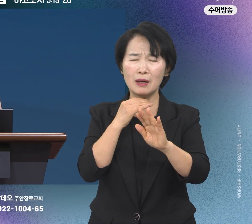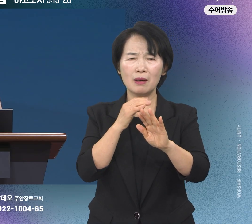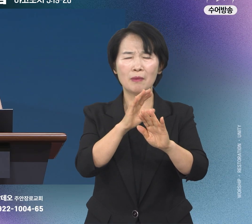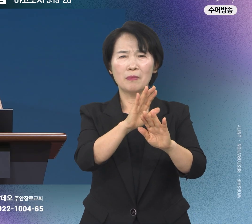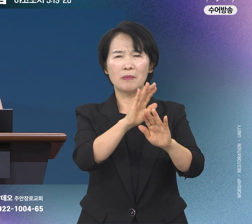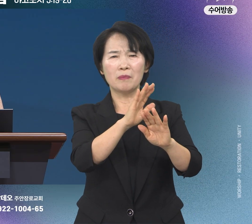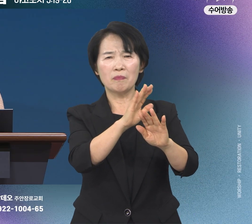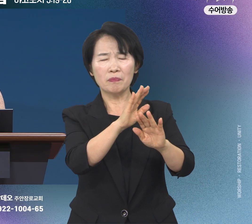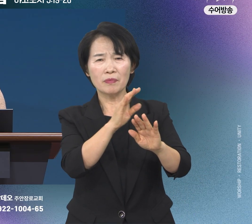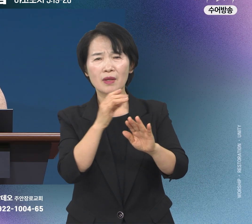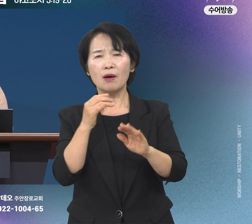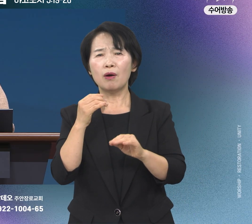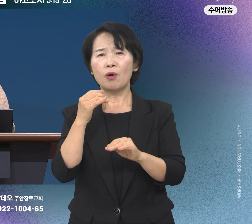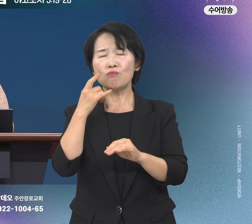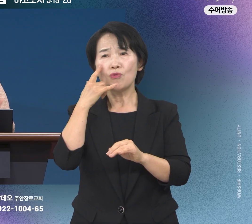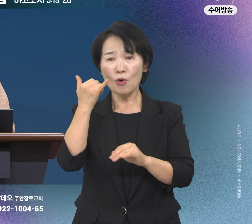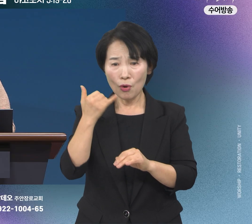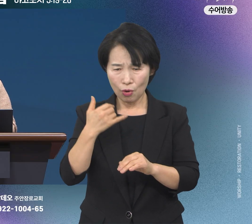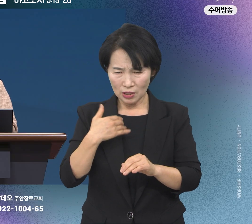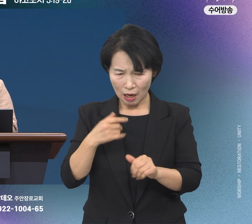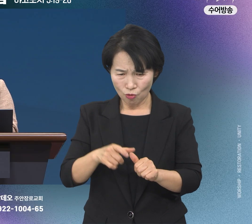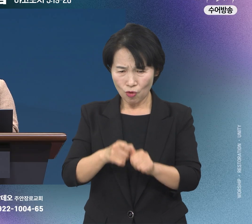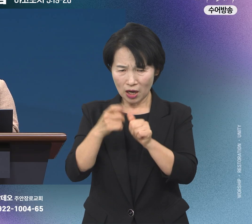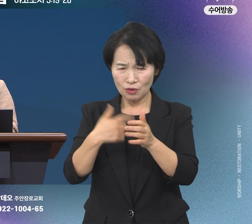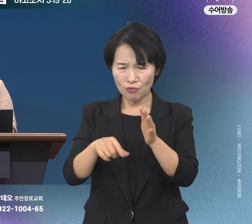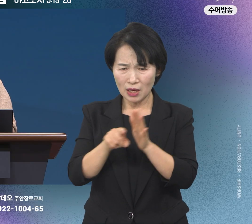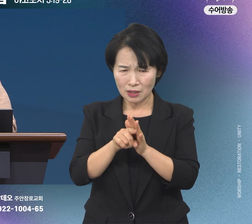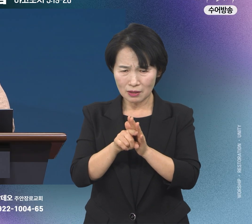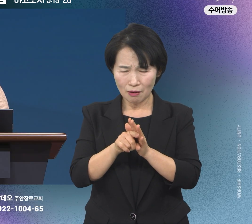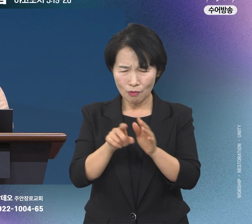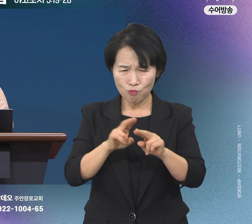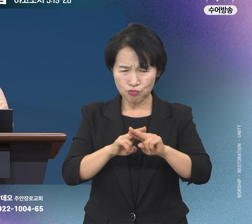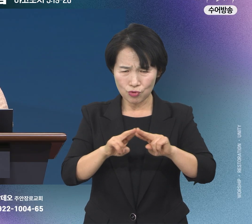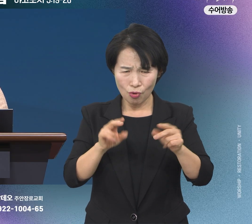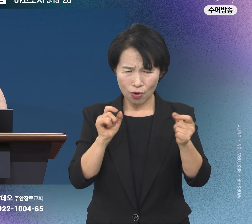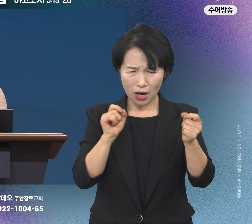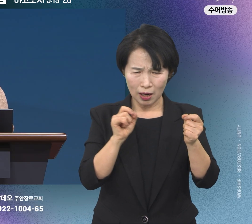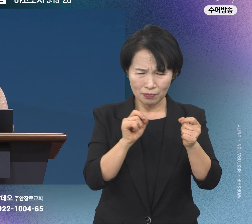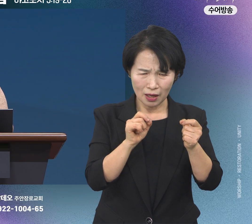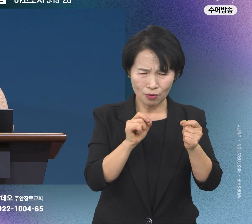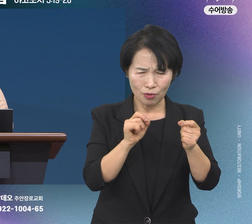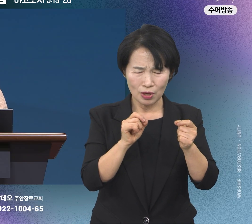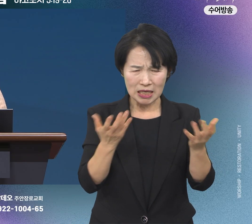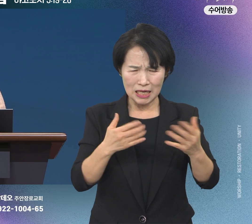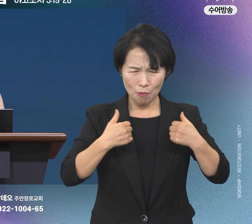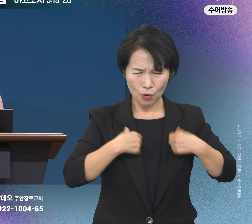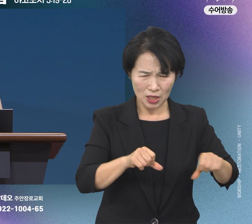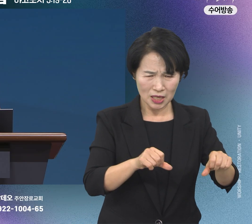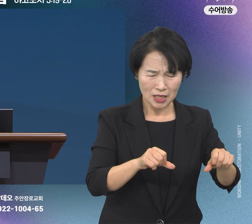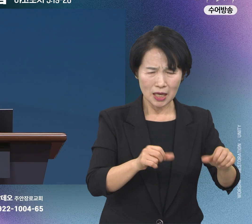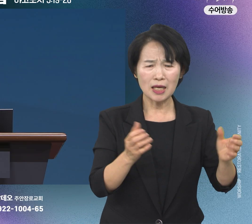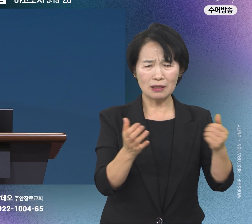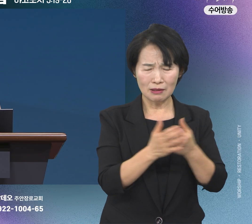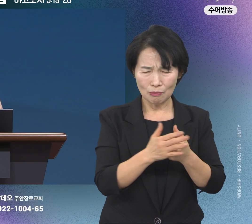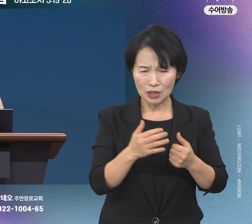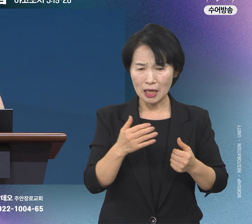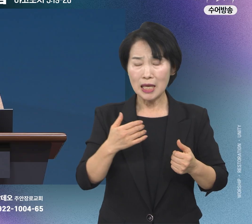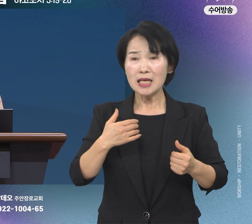구하기 위해서 사업 포기하시면서 부도 직전이라 하셨는데 나 하고 싶은 춤 다 포기하고 하나님 나라에